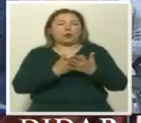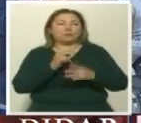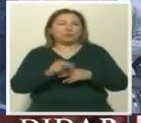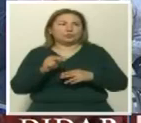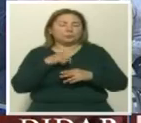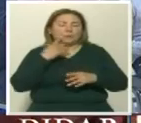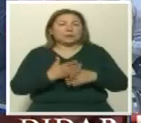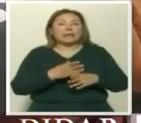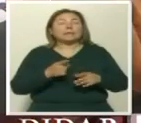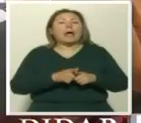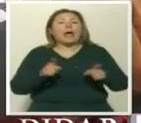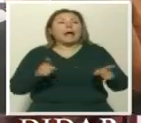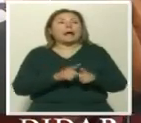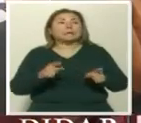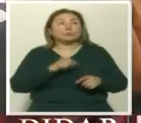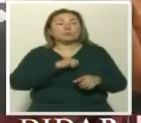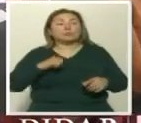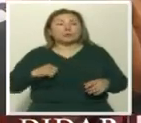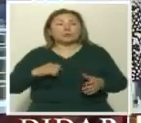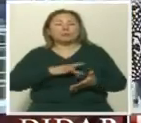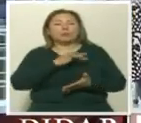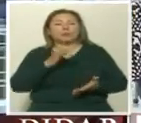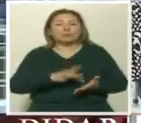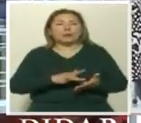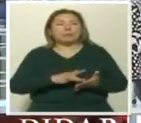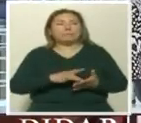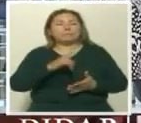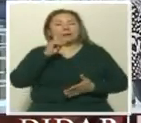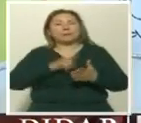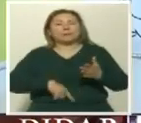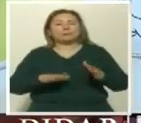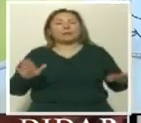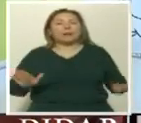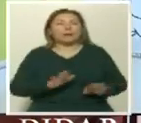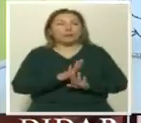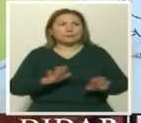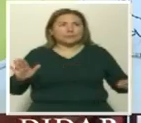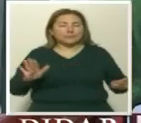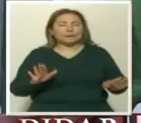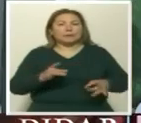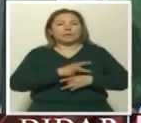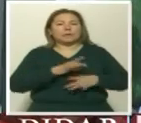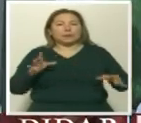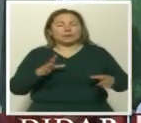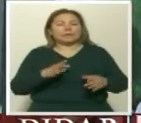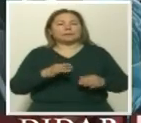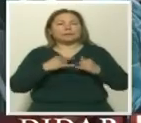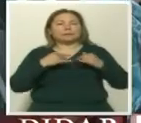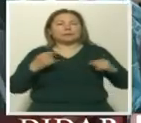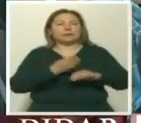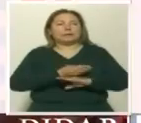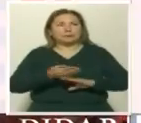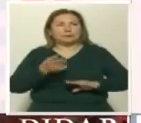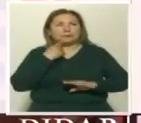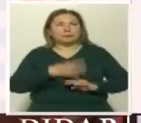Қайырымдылық акциясында жеткіншектер өз өнерлерінде ортаға салды, патриоттық әндер шырқап, көркемсөз оқыды. Мерекелік дастарханнан да дәм